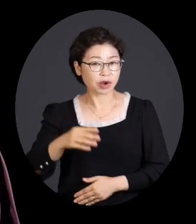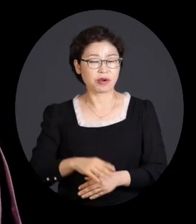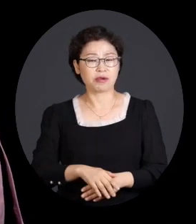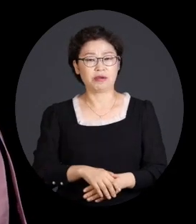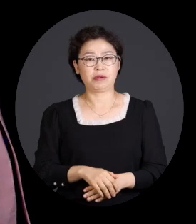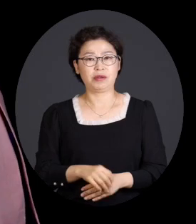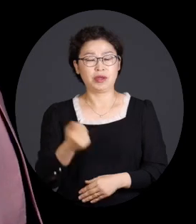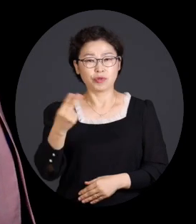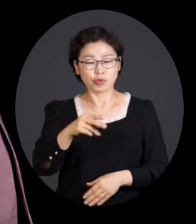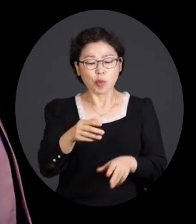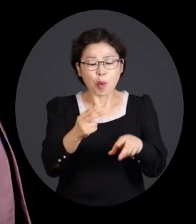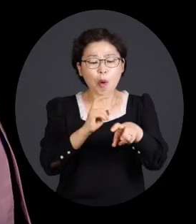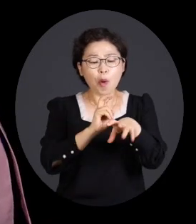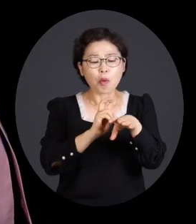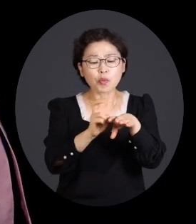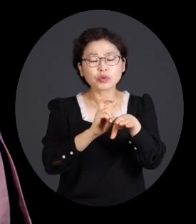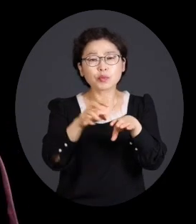14일에는 모슬포 지서에서 양은아가,